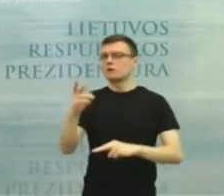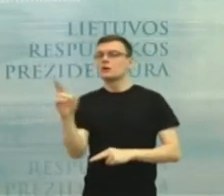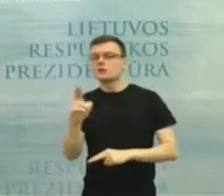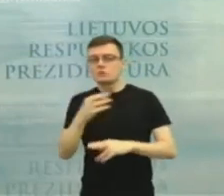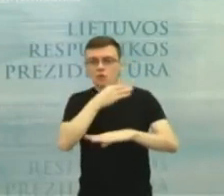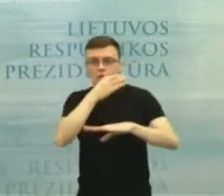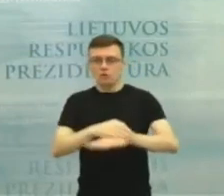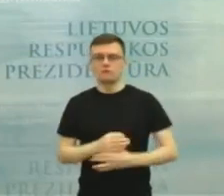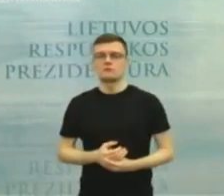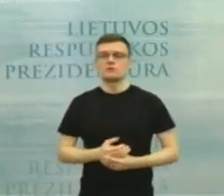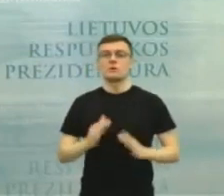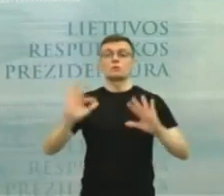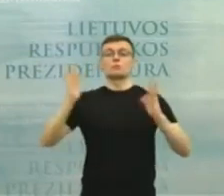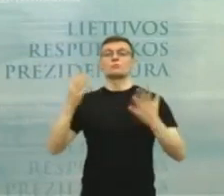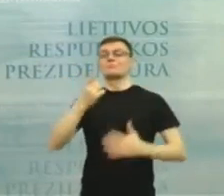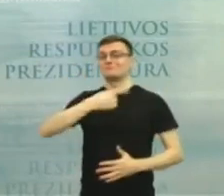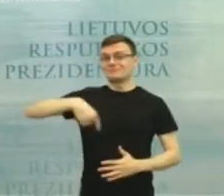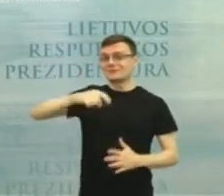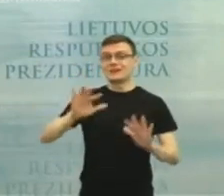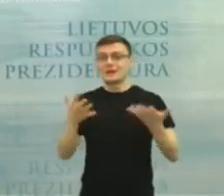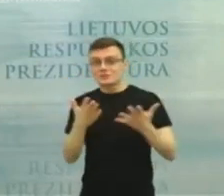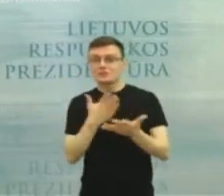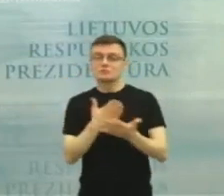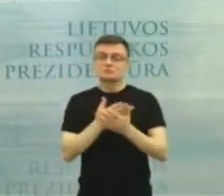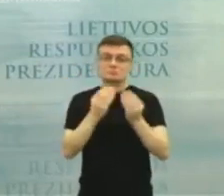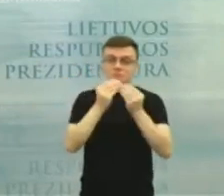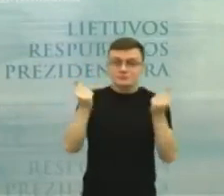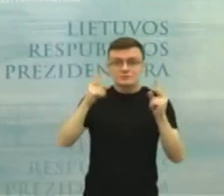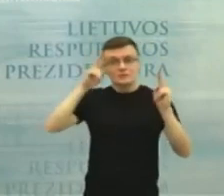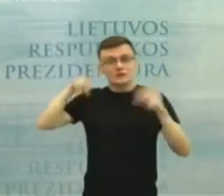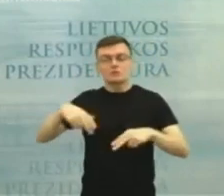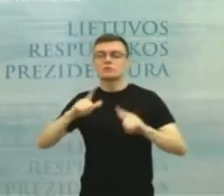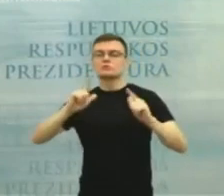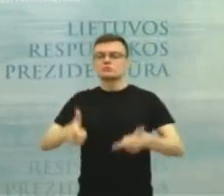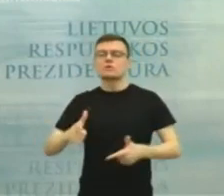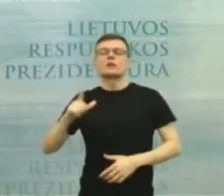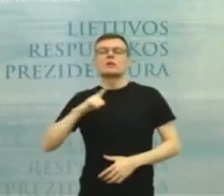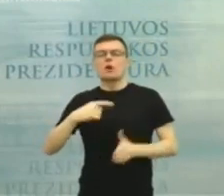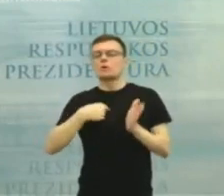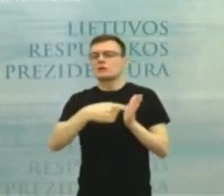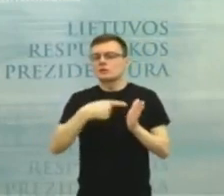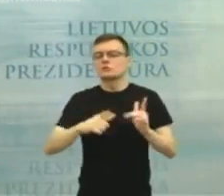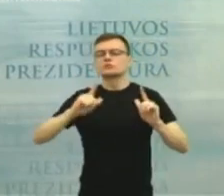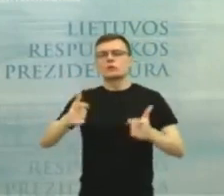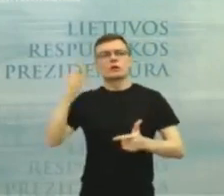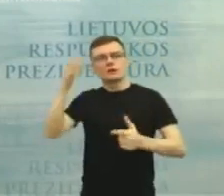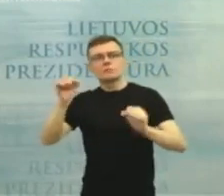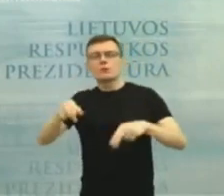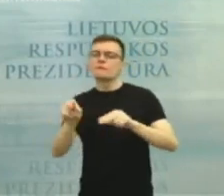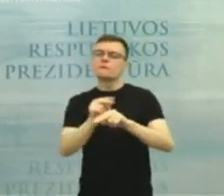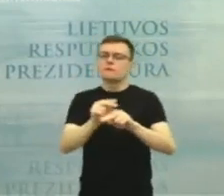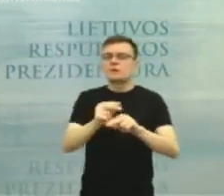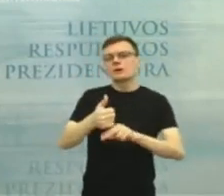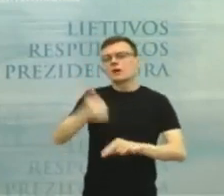rezultatą. Jeigu mes kažkur tai kažką praleidom, tai labai laukiame iš tikrųjų kritikos, tikrai galvosime, ką galime